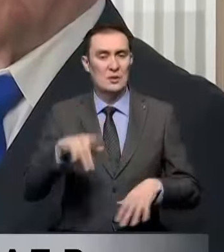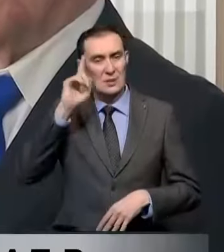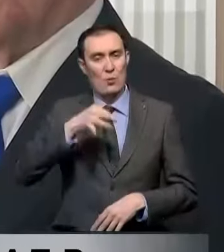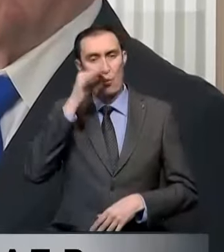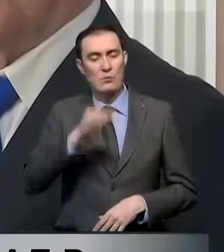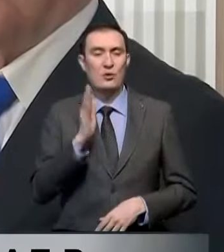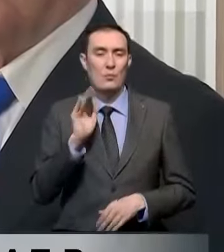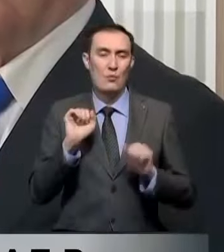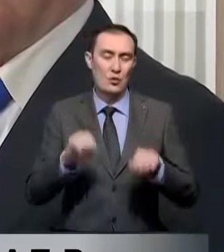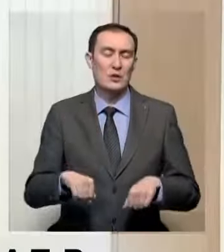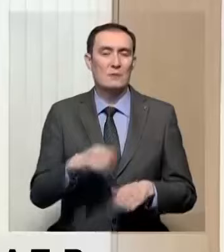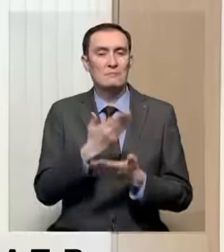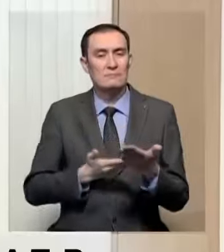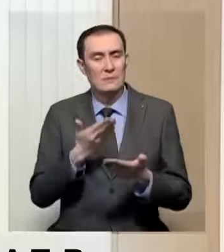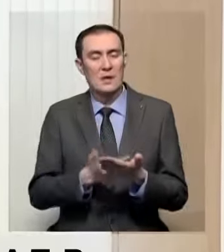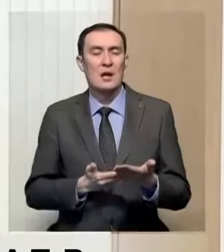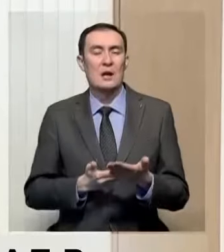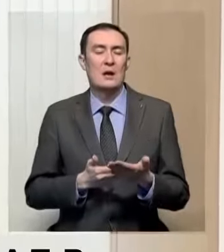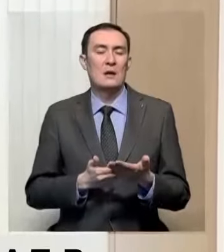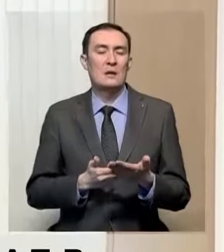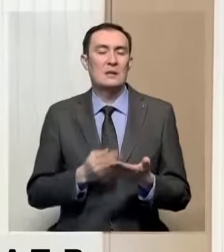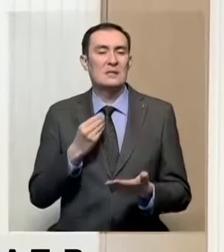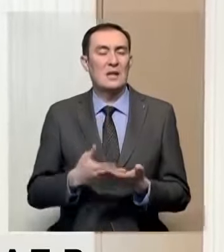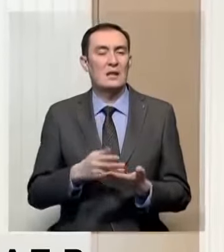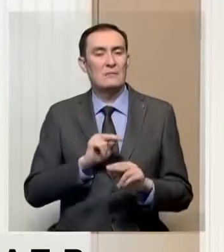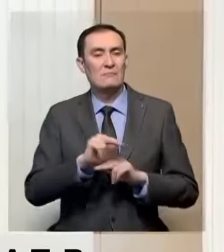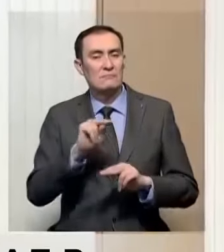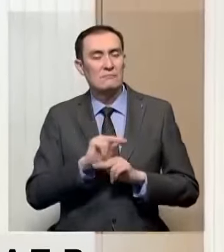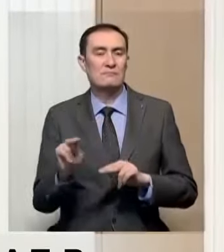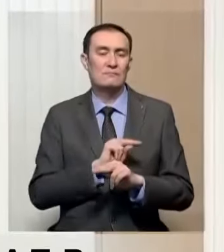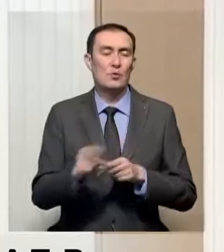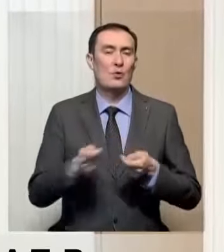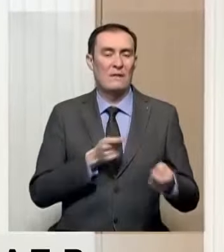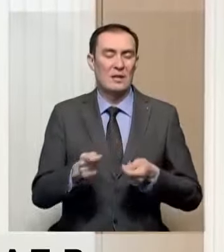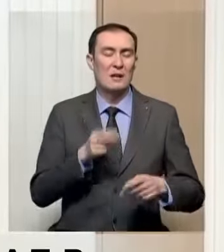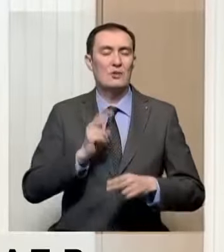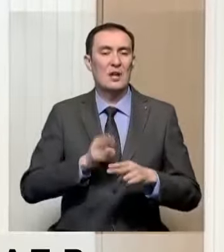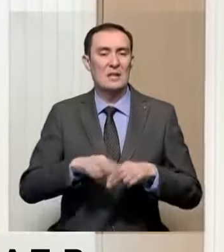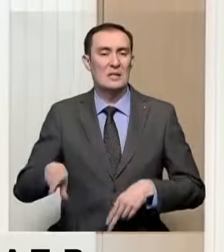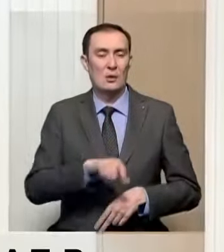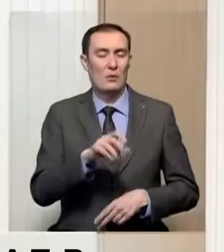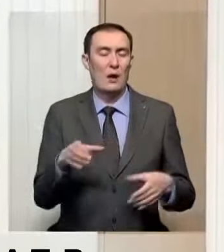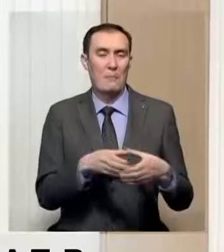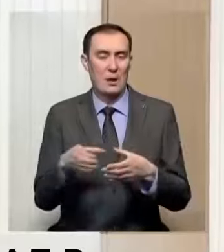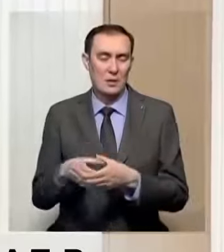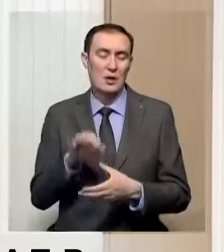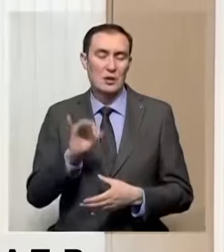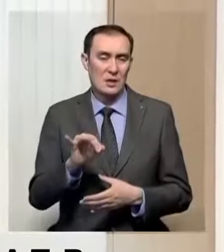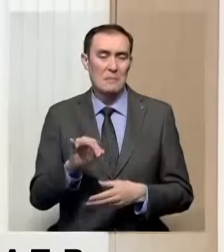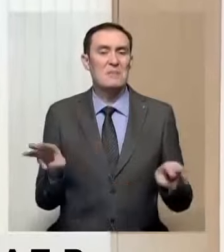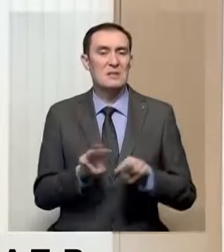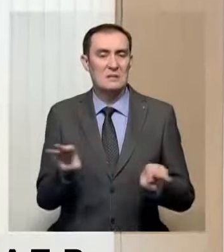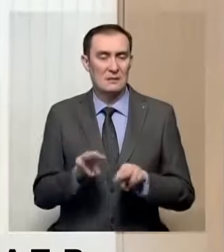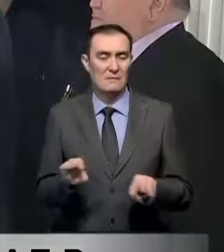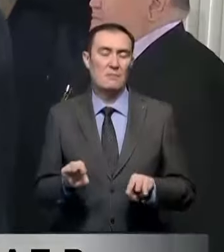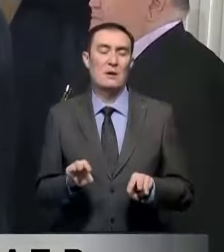будете давать рекомендации, ценные советы руководителям железнодорожной отрасли, соответствующему профильному